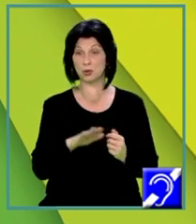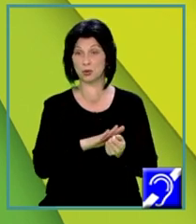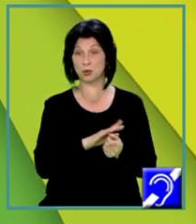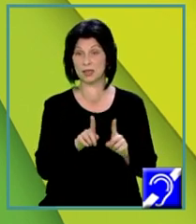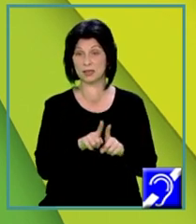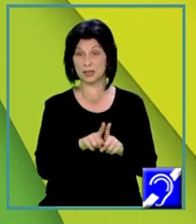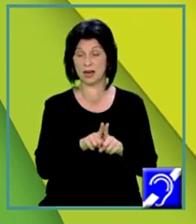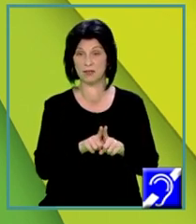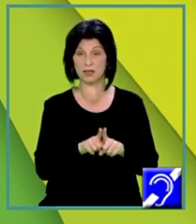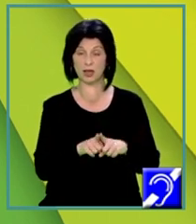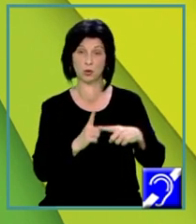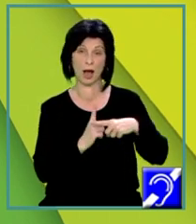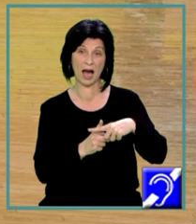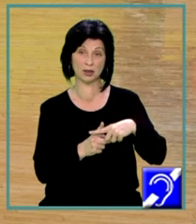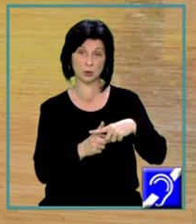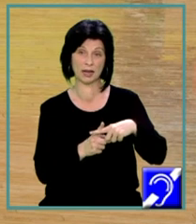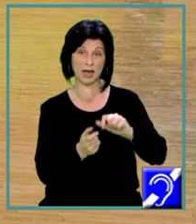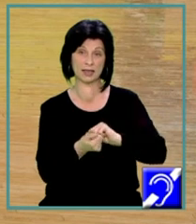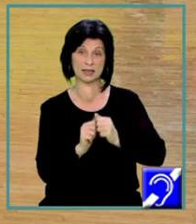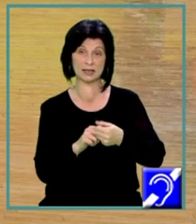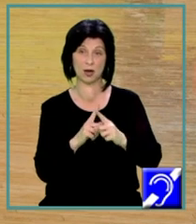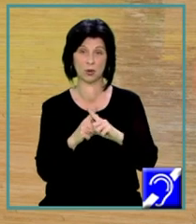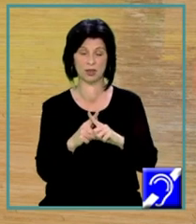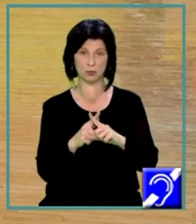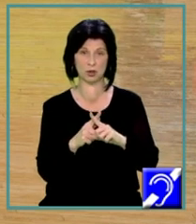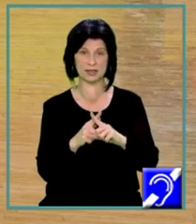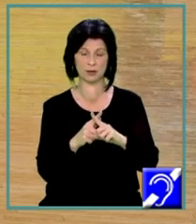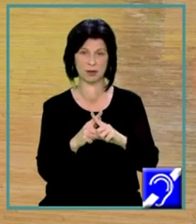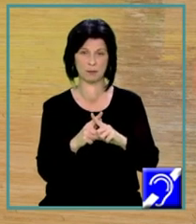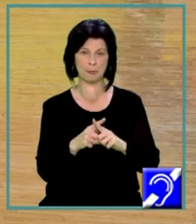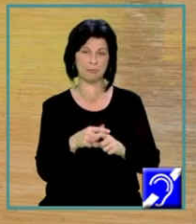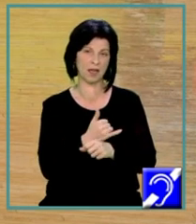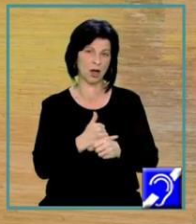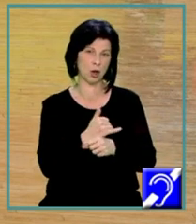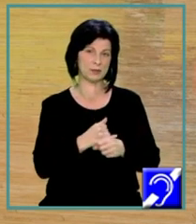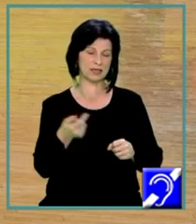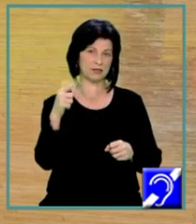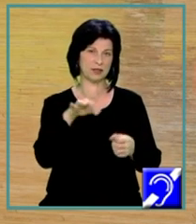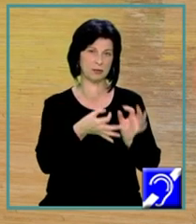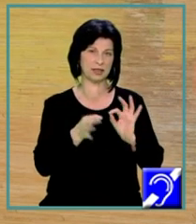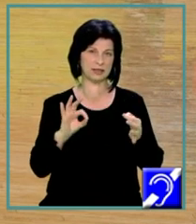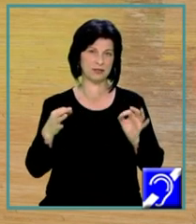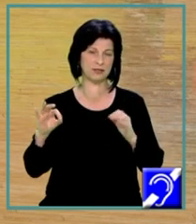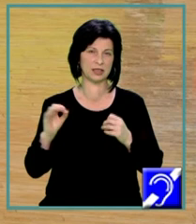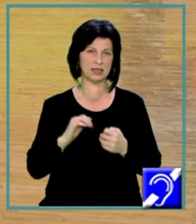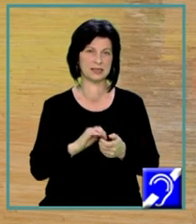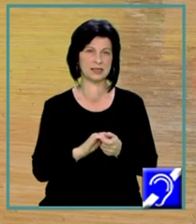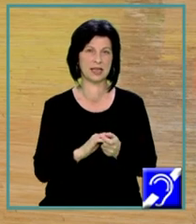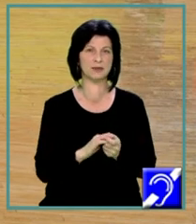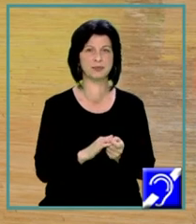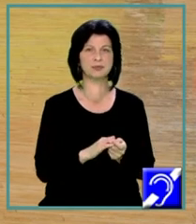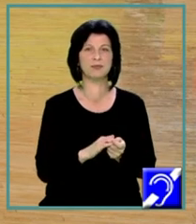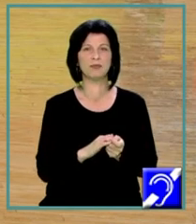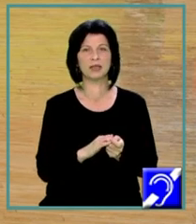operații în cele două inele se observă că în definiție impune ca funcția să transforme neantul neutru al celei de a doua